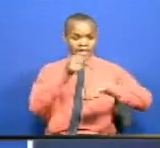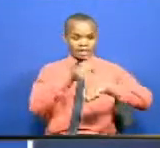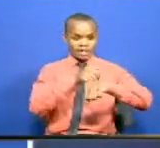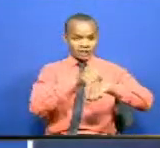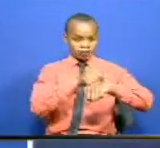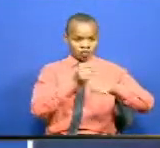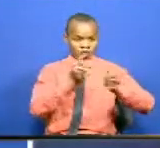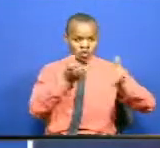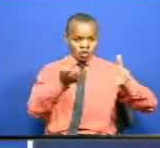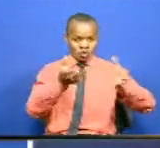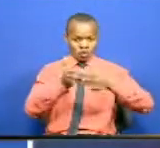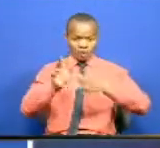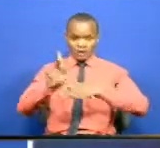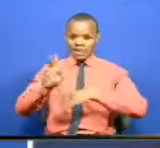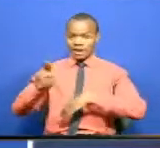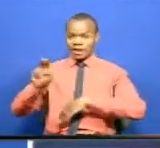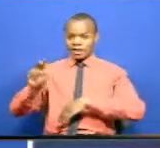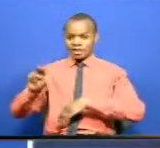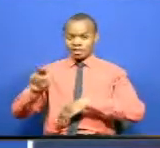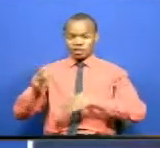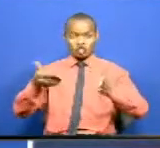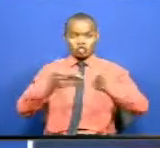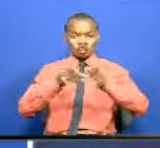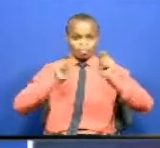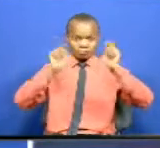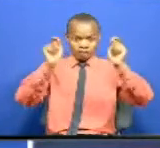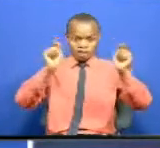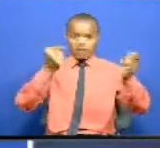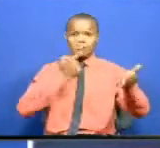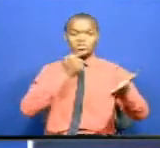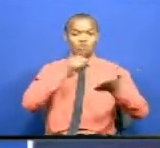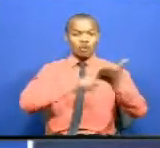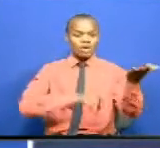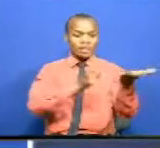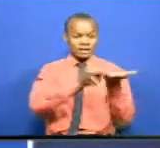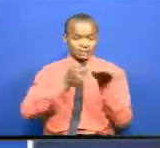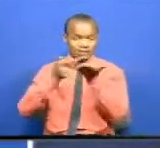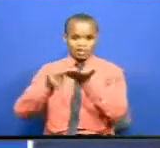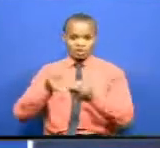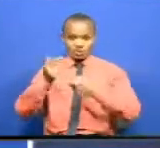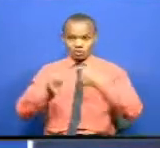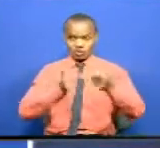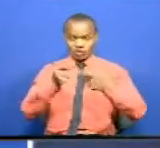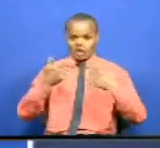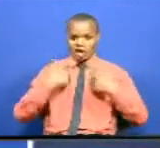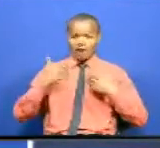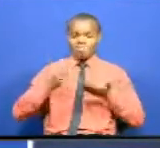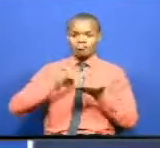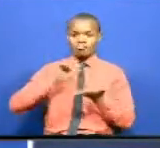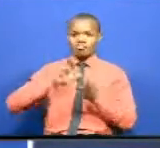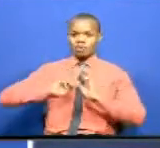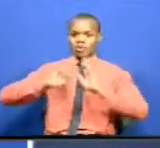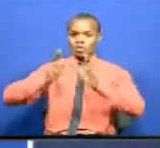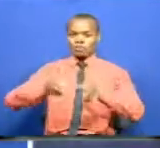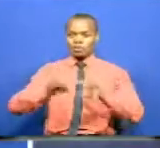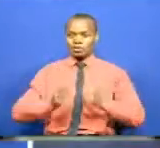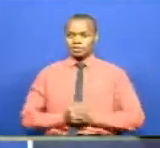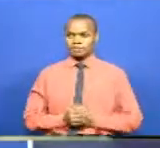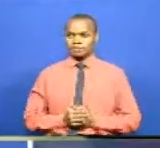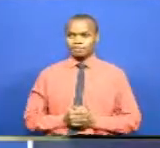kliniki wakisitisha mgomo wao, kikisema kwamba mazungumzo yameanzishwa. Mwenzangu Jacqueline Wambiru na taarifa zaidi.